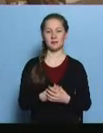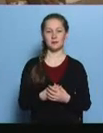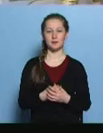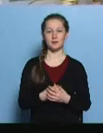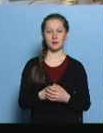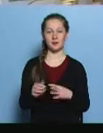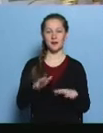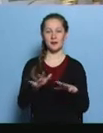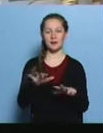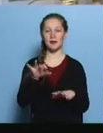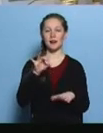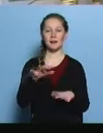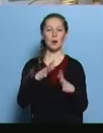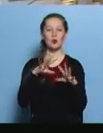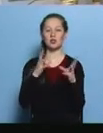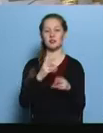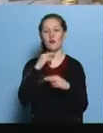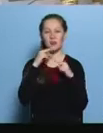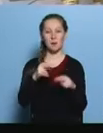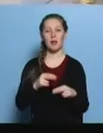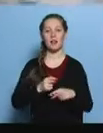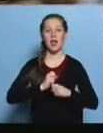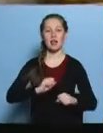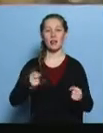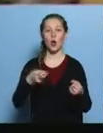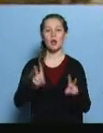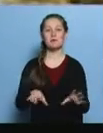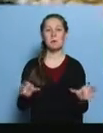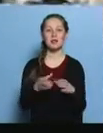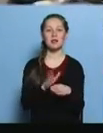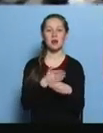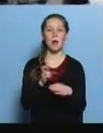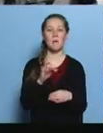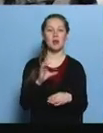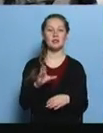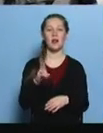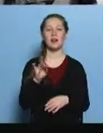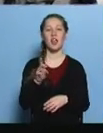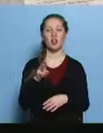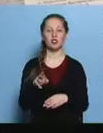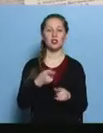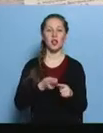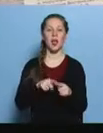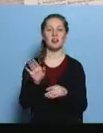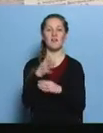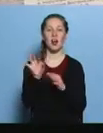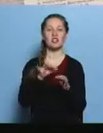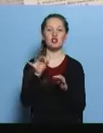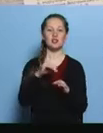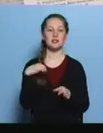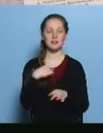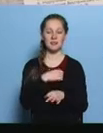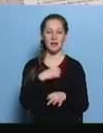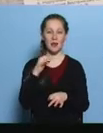деятелей. И все же больше всего внимания героям современных спецотрядов «Барс», «Соболь», «Кречет». Этот флаг Удмуртии сшили сами бойцы, где служил и